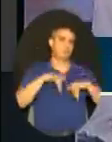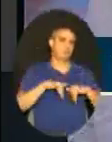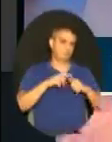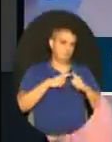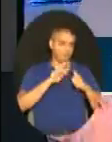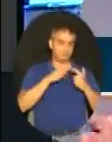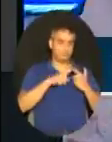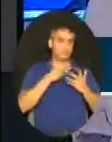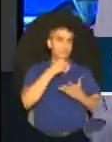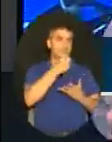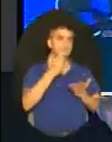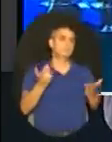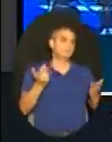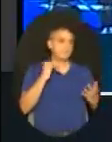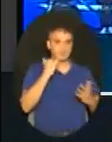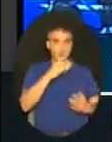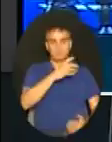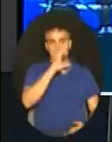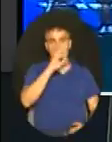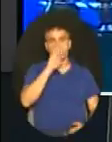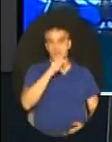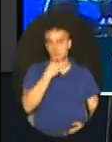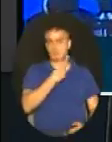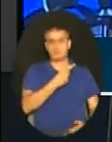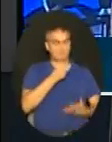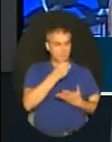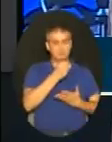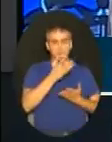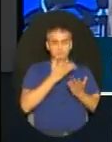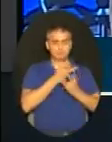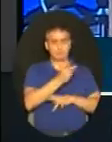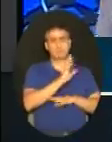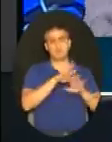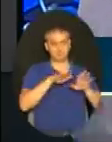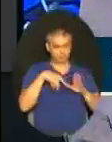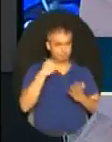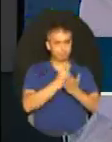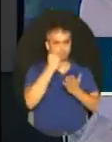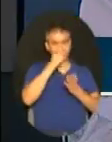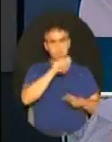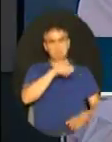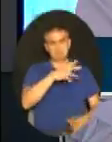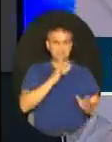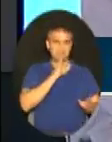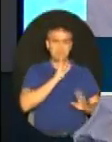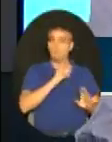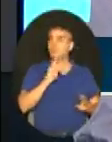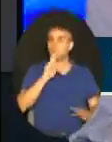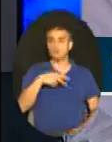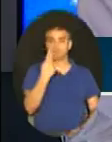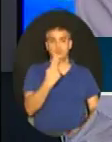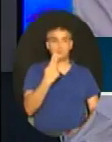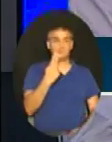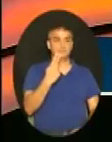שני, זה תקציב המדינה. אומנם כך לא נתראיין השבוע, והוא אמר, התקציב העבר בממשלה, הוא יעבור בקלות גם בכנסת, תקציב